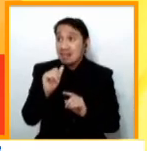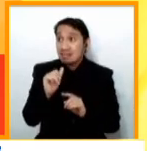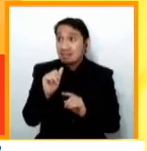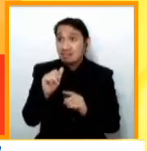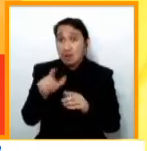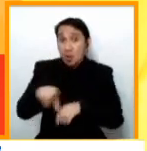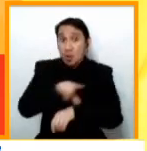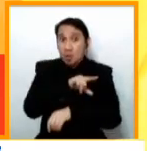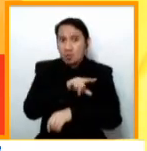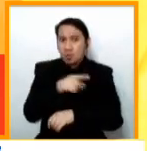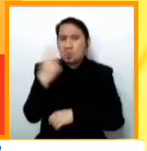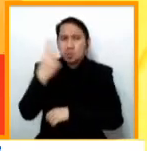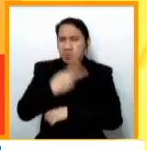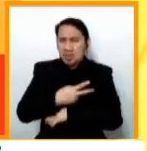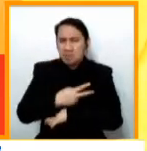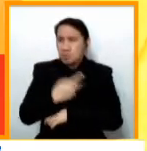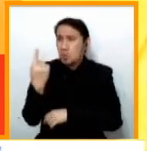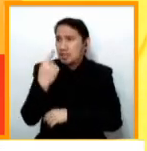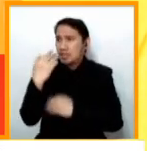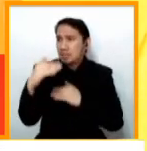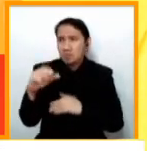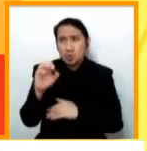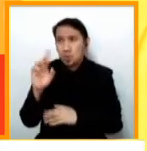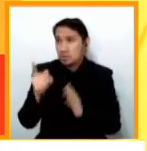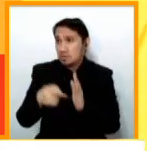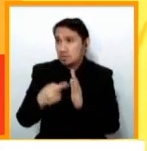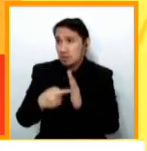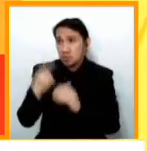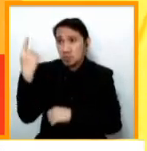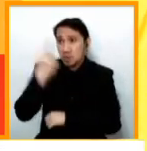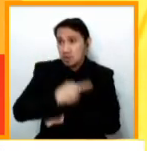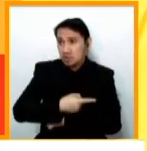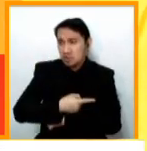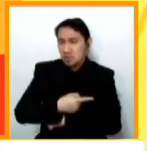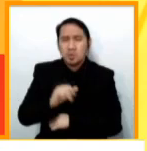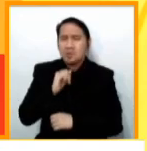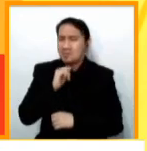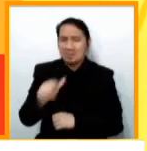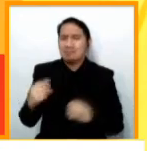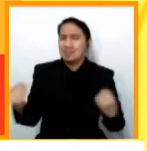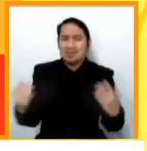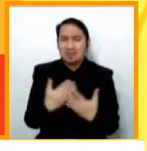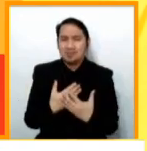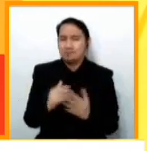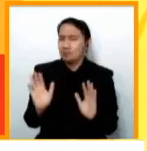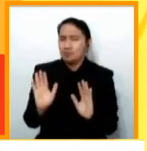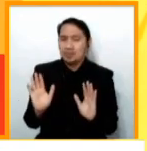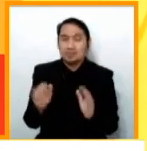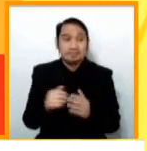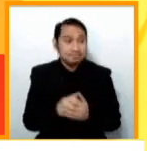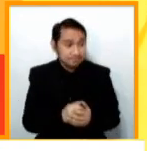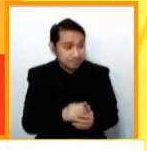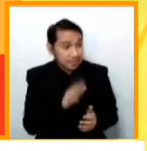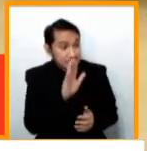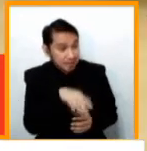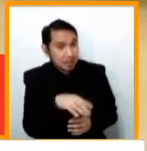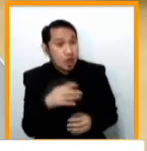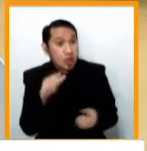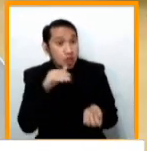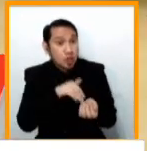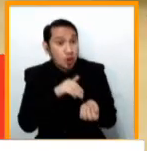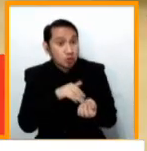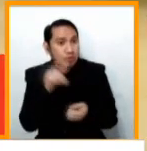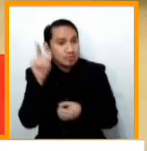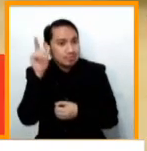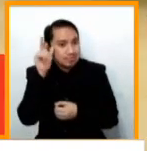ay 1 araw lamang. Mm-hmm. So hindi tayo dapat natatakot doon. Opo. Kay Dr. Legazpi naman. Dr. Legazpi, may mga individual